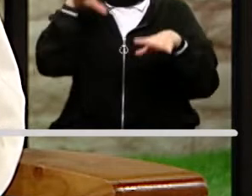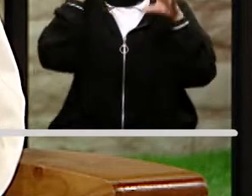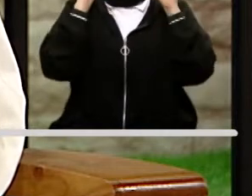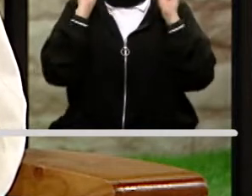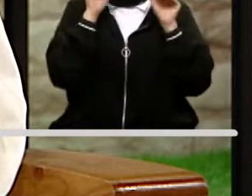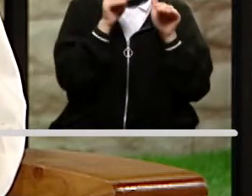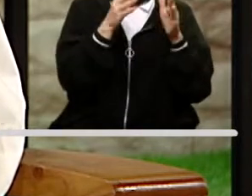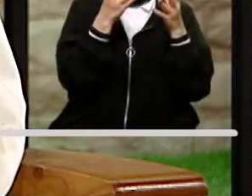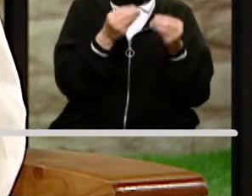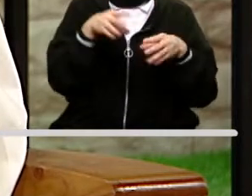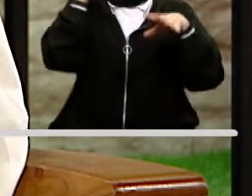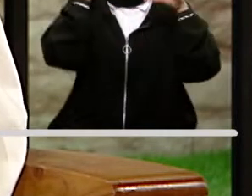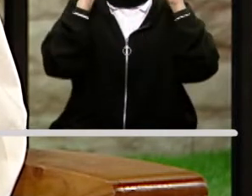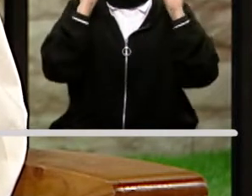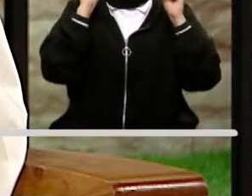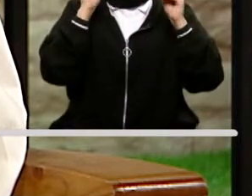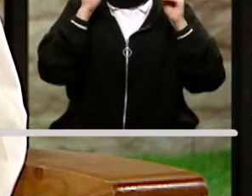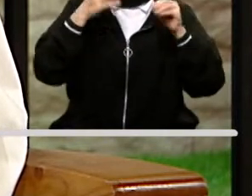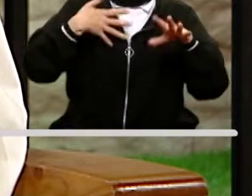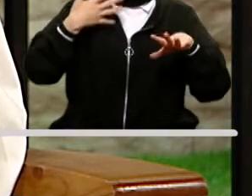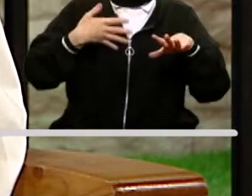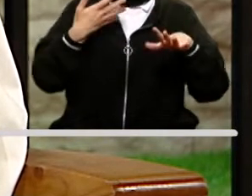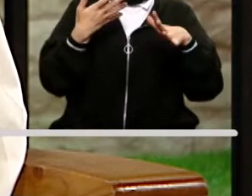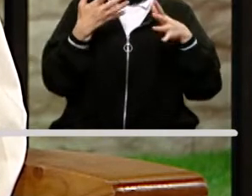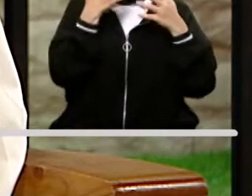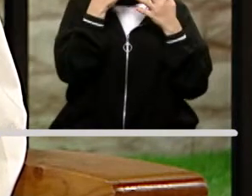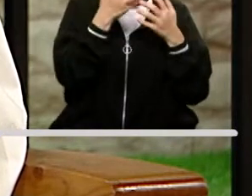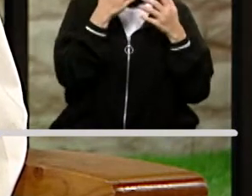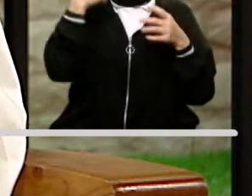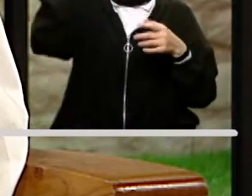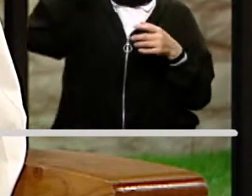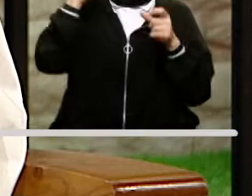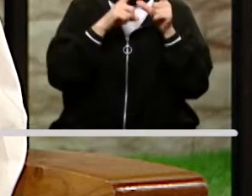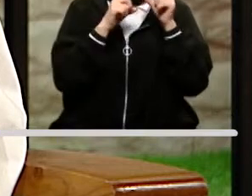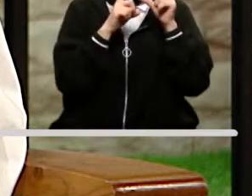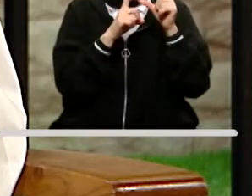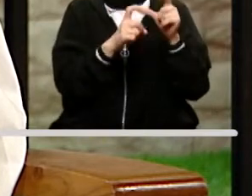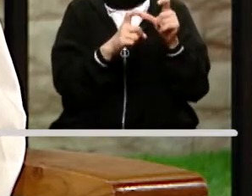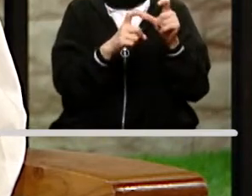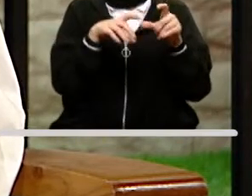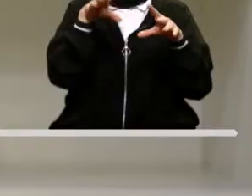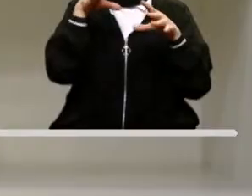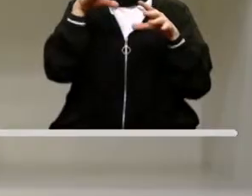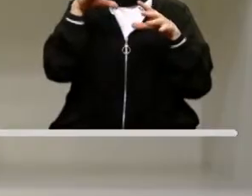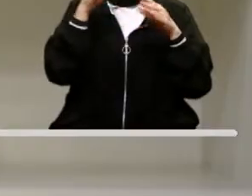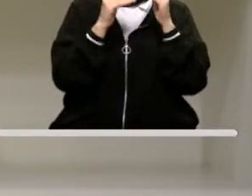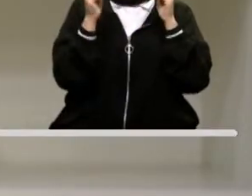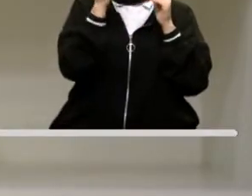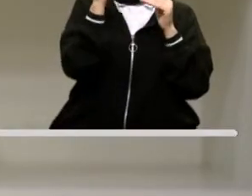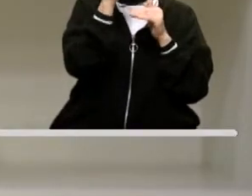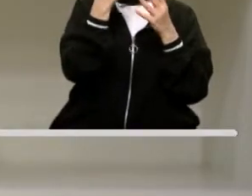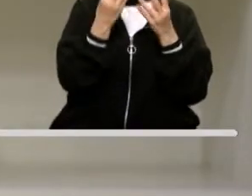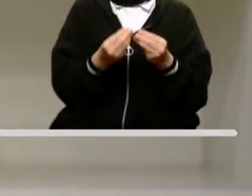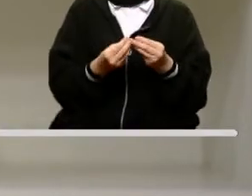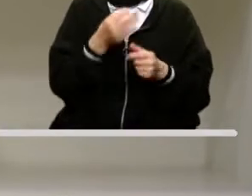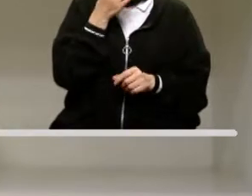tetikler. Öğrenme merakı, ilgiyi, düşünmeyi, soru sormayı bu da bizi geliştirir. Peki. Çok teşekkür ederim. Ben teşekkür ederim. Çok